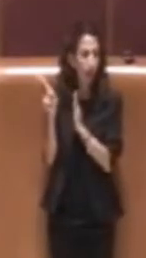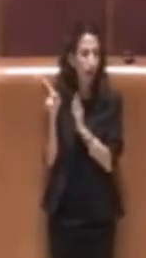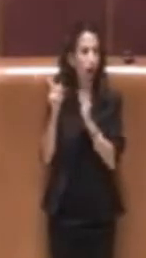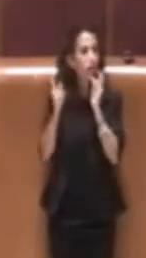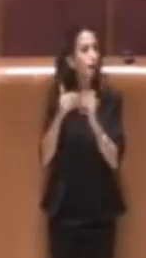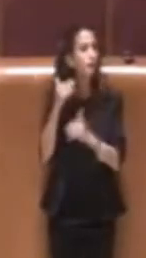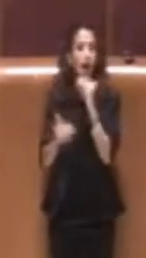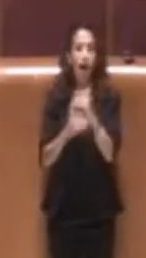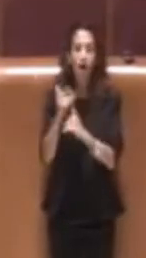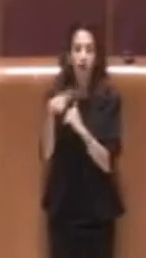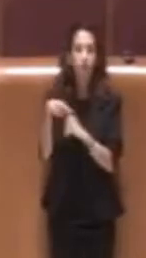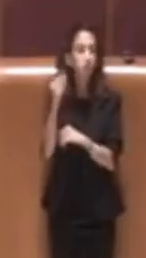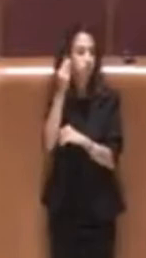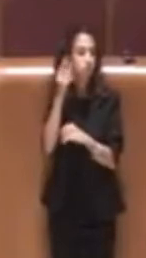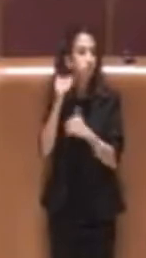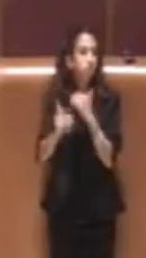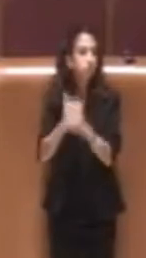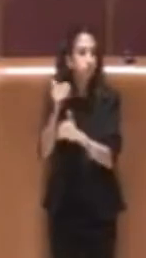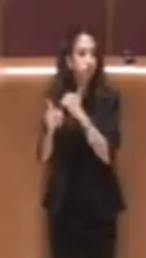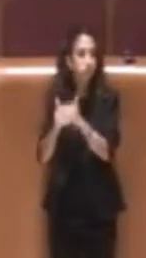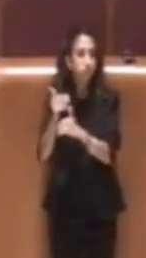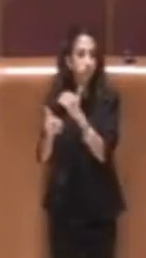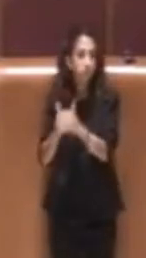uffici e ne accompagneremo